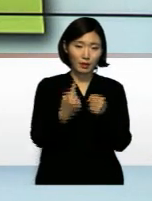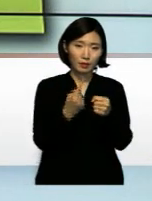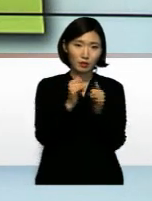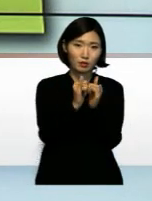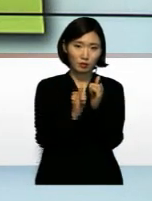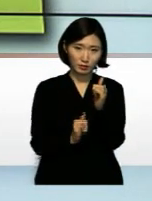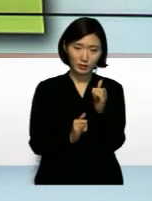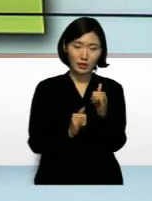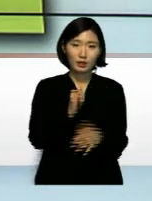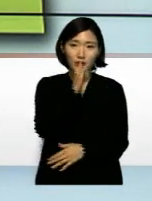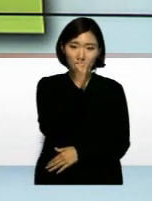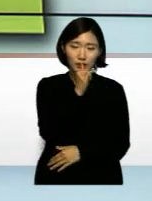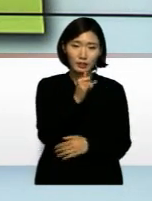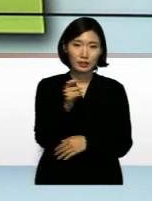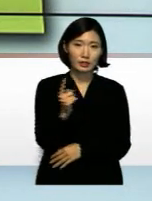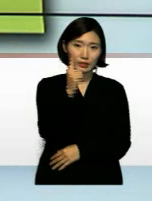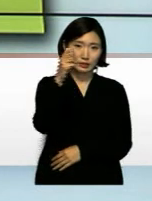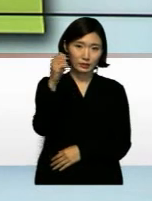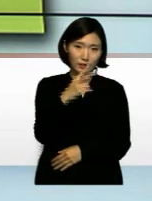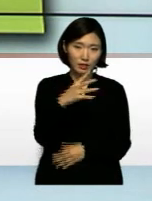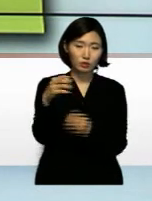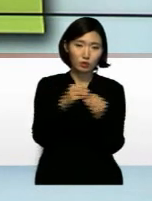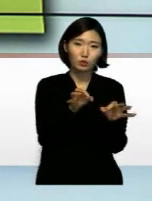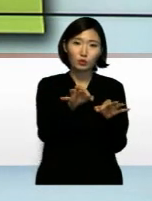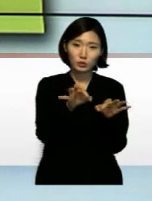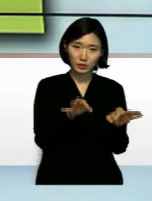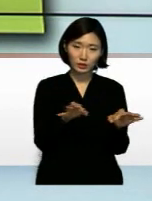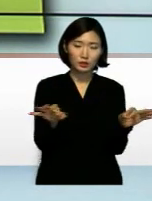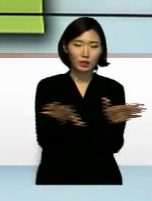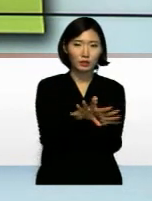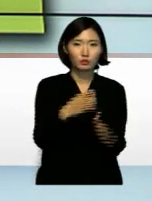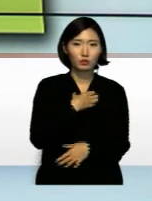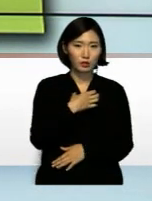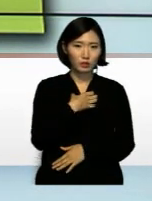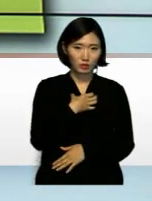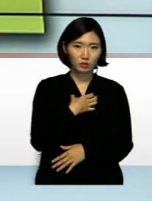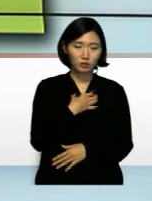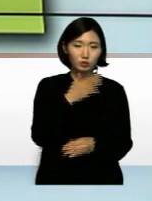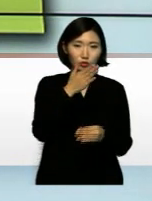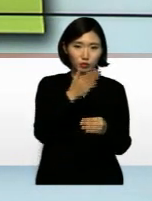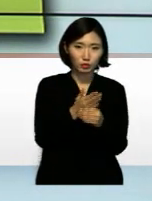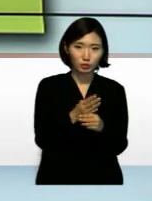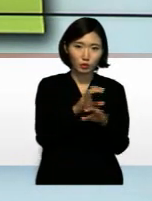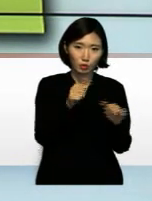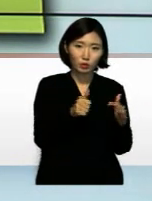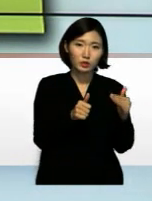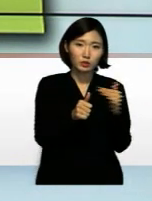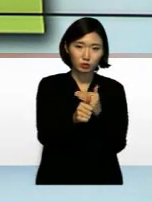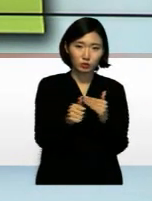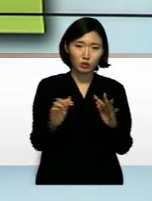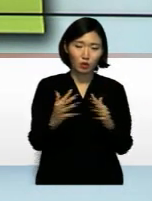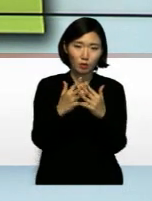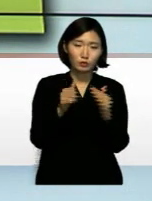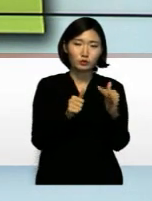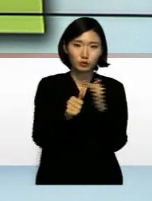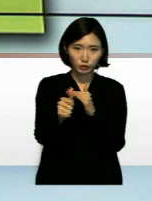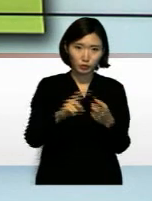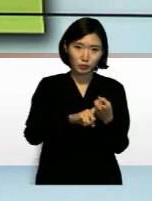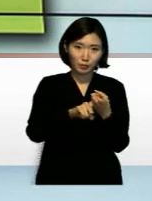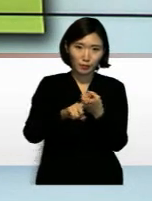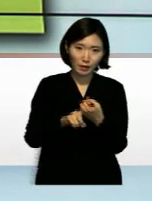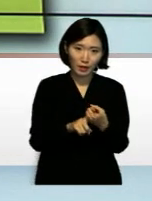100년의 역사를 지니고 있는 일산 전통시장이 사라질 위기에 처했습니다. 토지주와 건물주들로 구성된